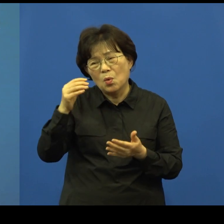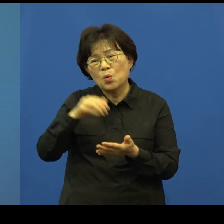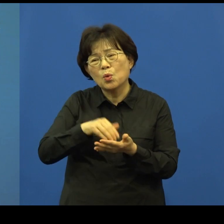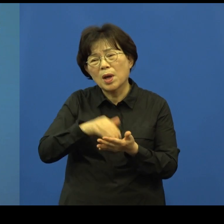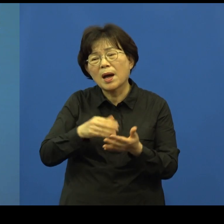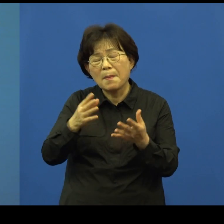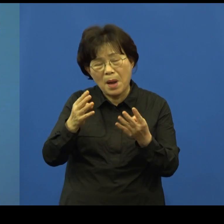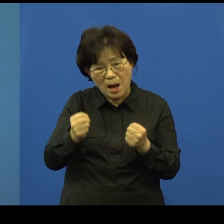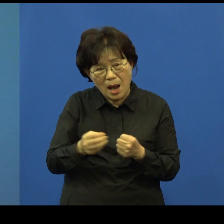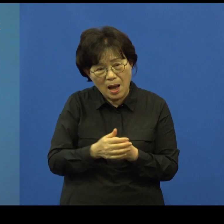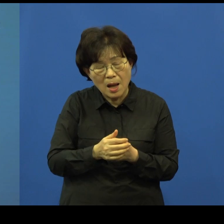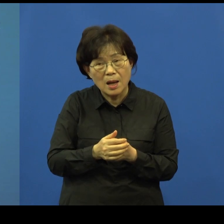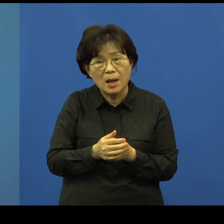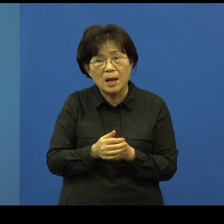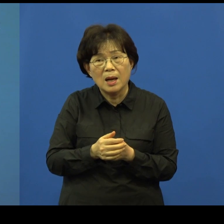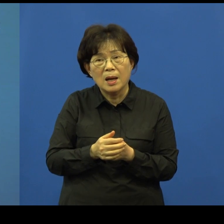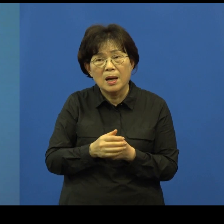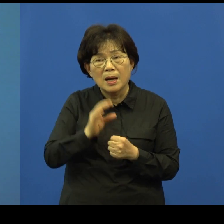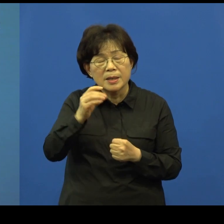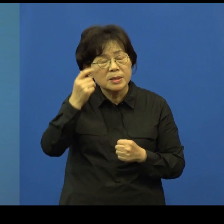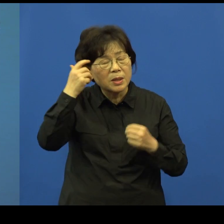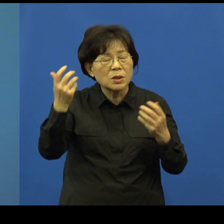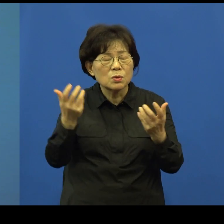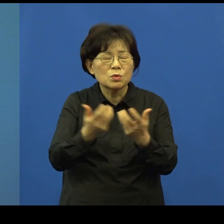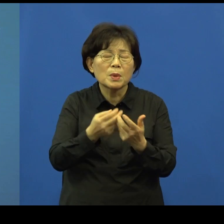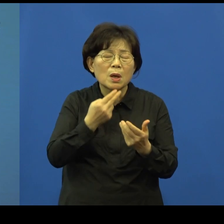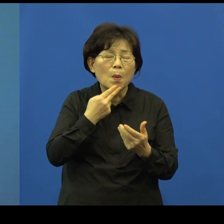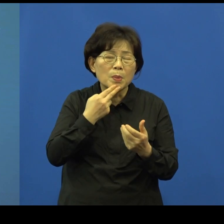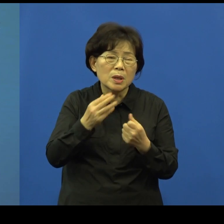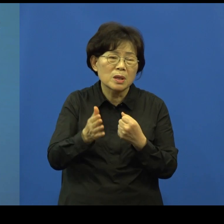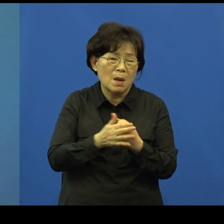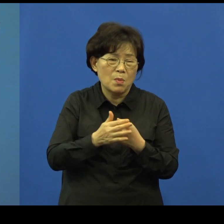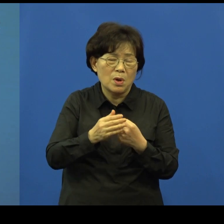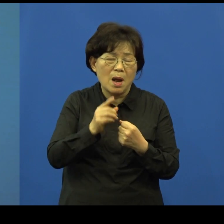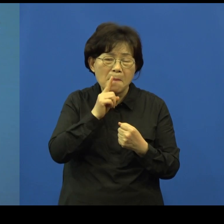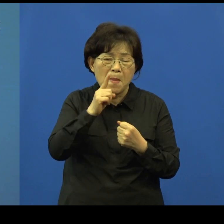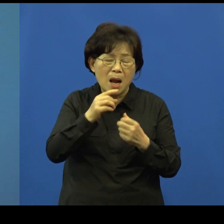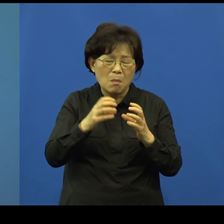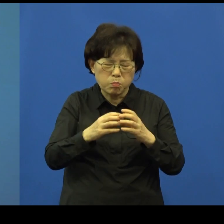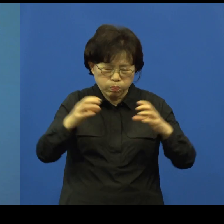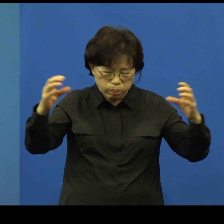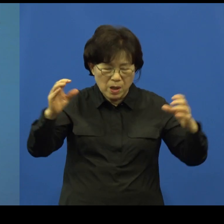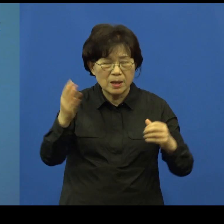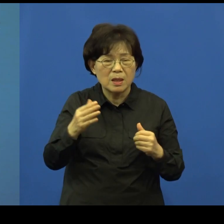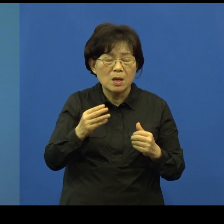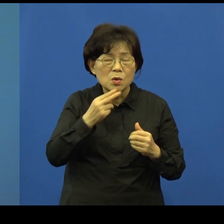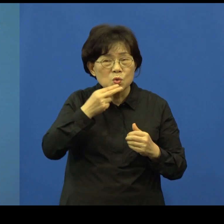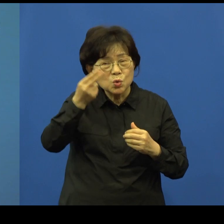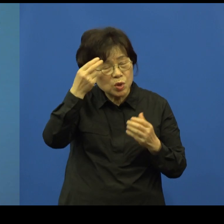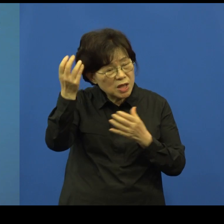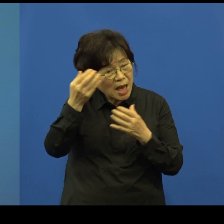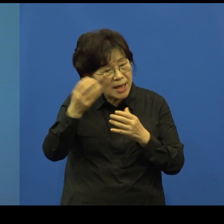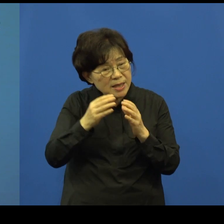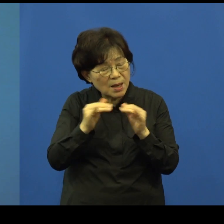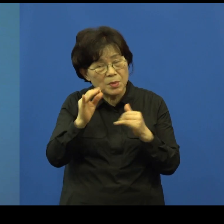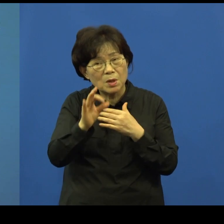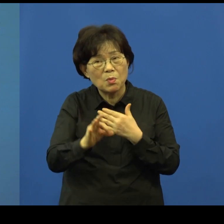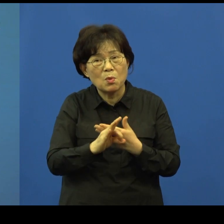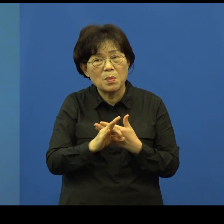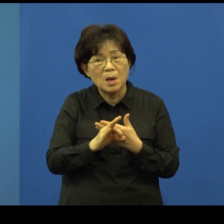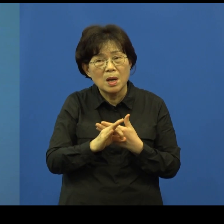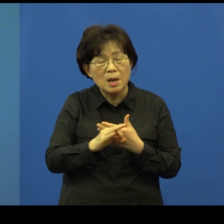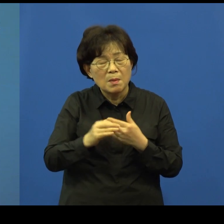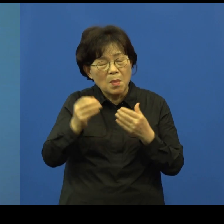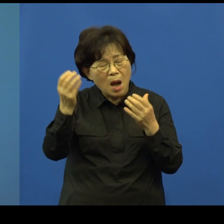여러분? 성령 충만하지 않기 때문에 그렇다는 거죠. 여러분, 술 취한 사람들 보세요. 그냥